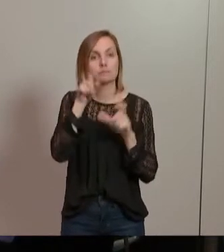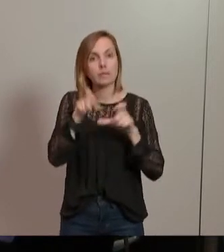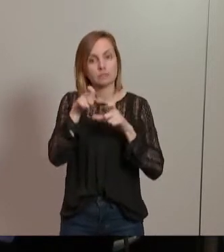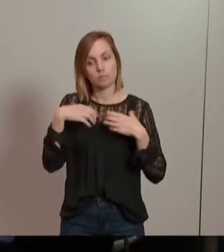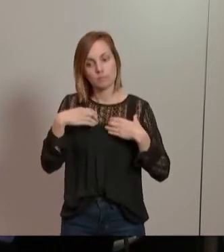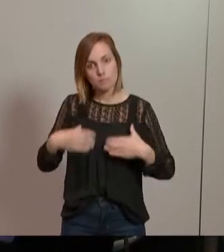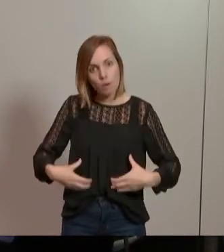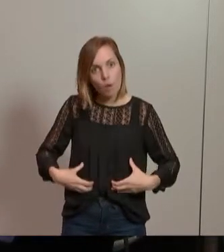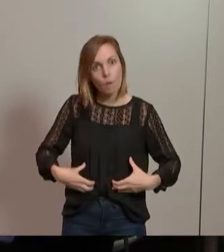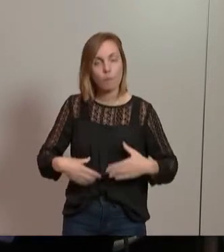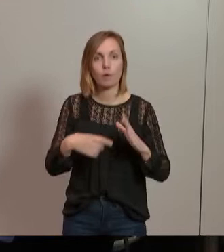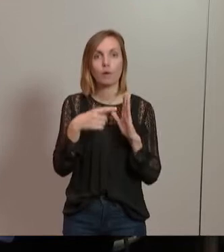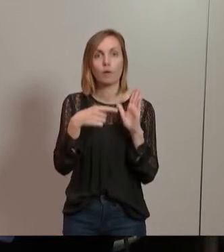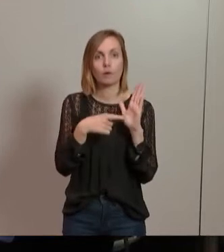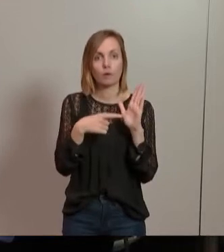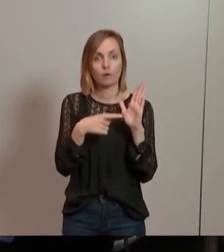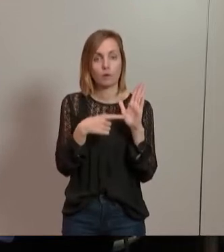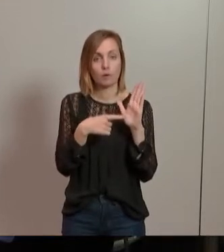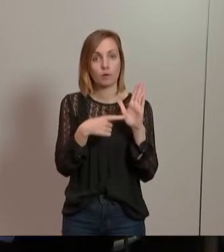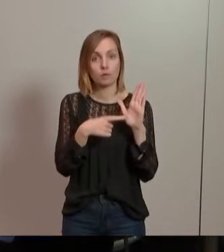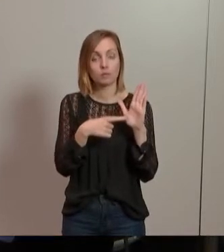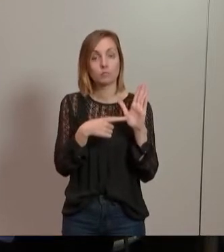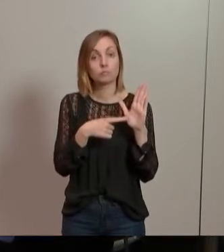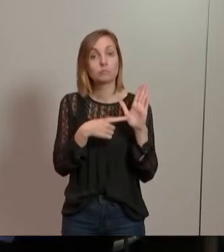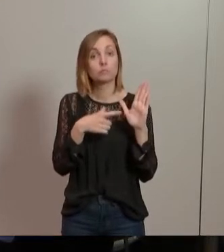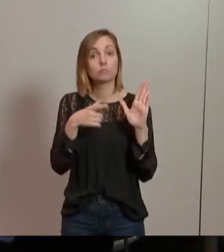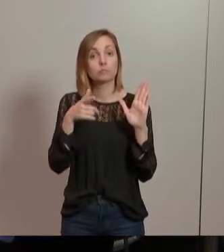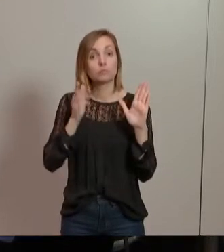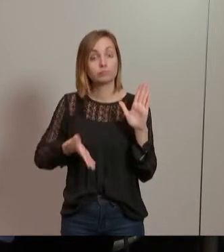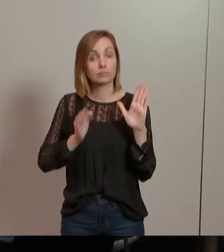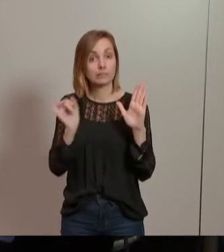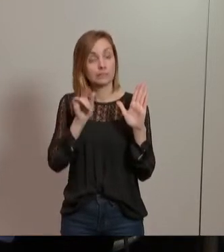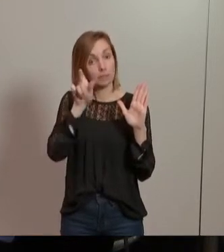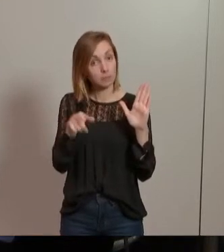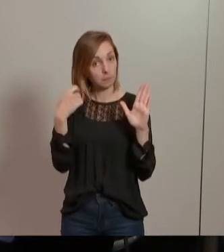commission accessibilité, elle est fixée également par le président.